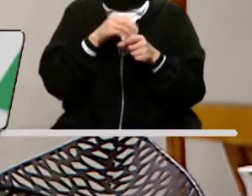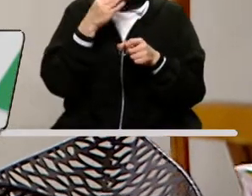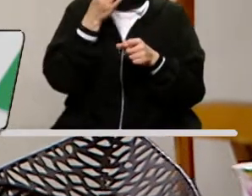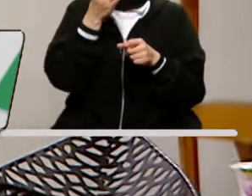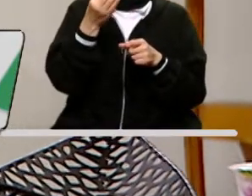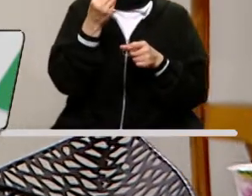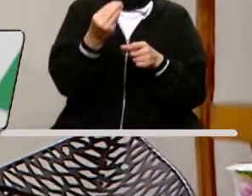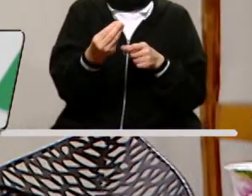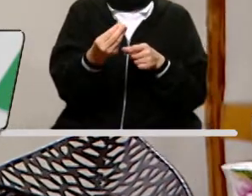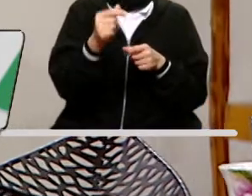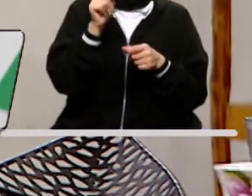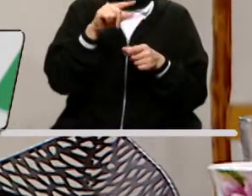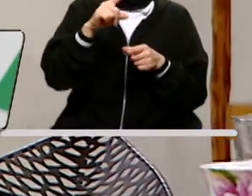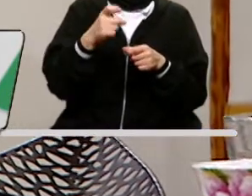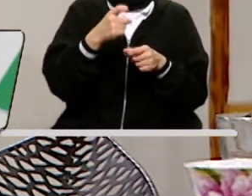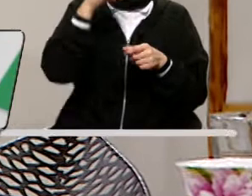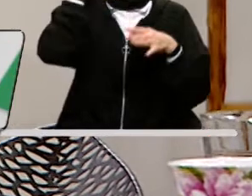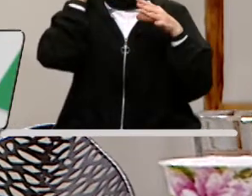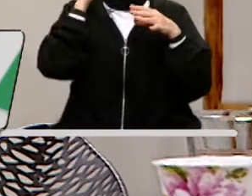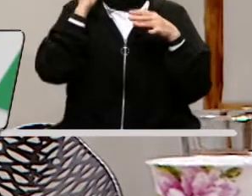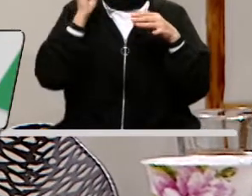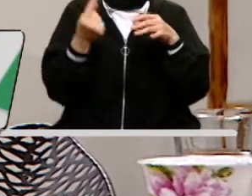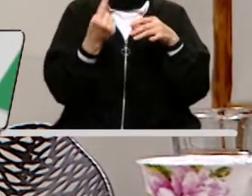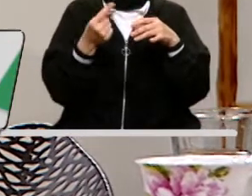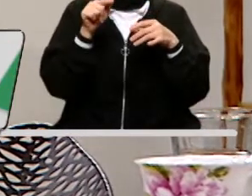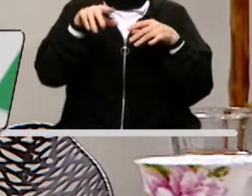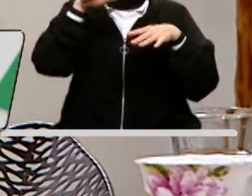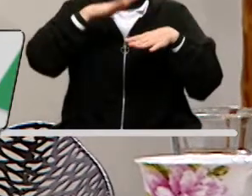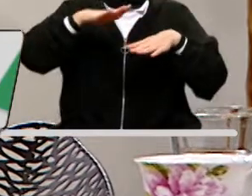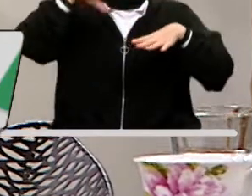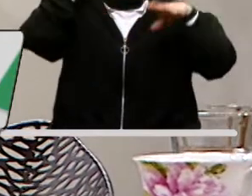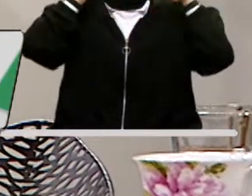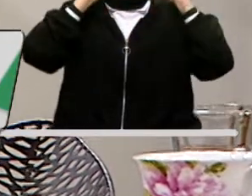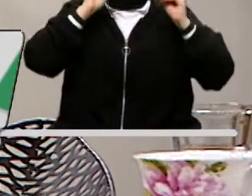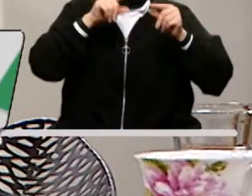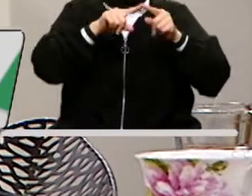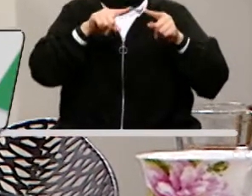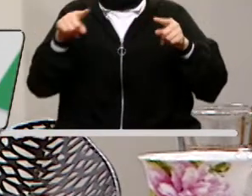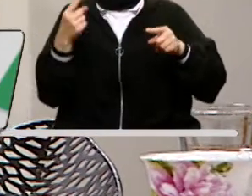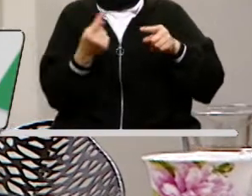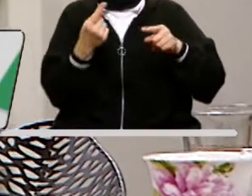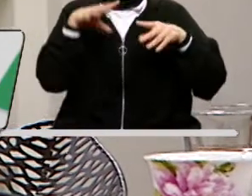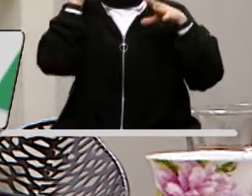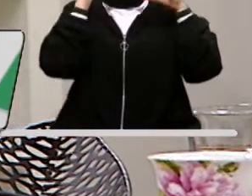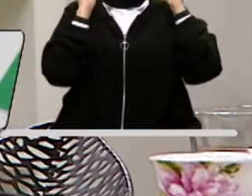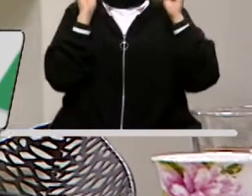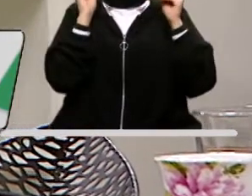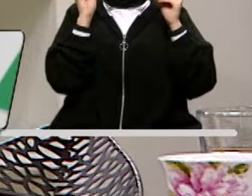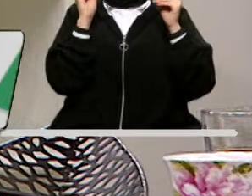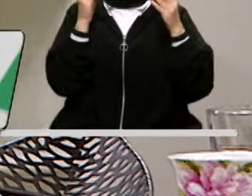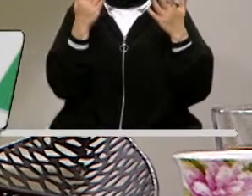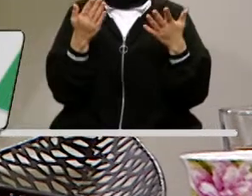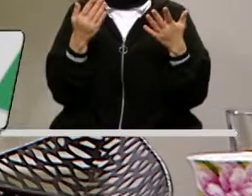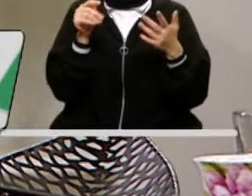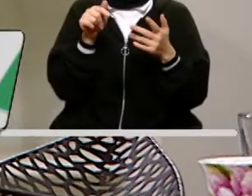biz burada keşfetmekten anladığımız şey sanki hep çocuk o öğrenme sürecinde bir şeyleri öğrenecek, şeyleri keşfedecek. Ama ben şöyle anlıyorum sizin cümlelerinizden.